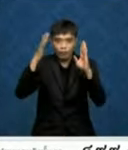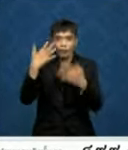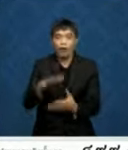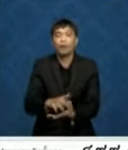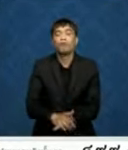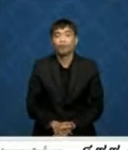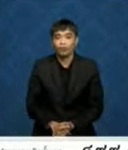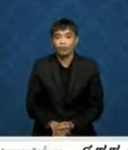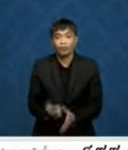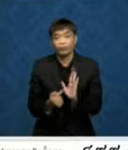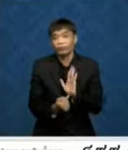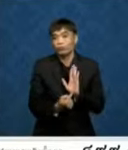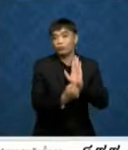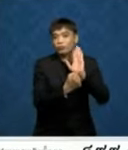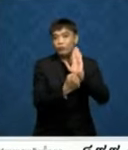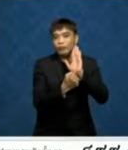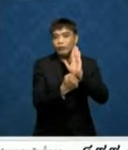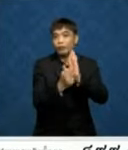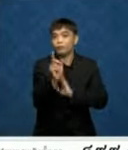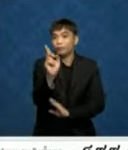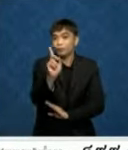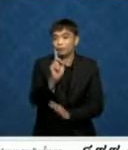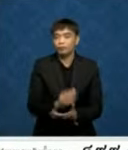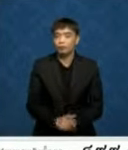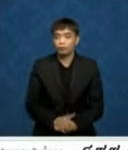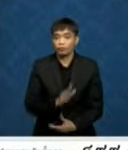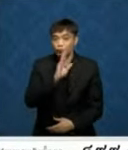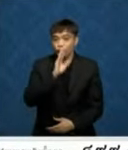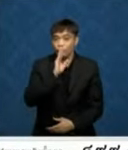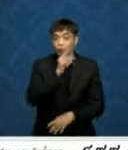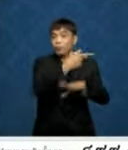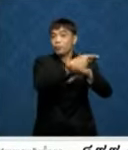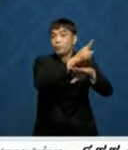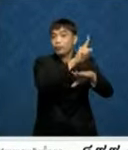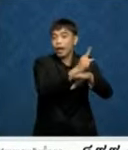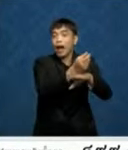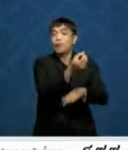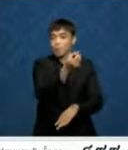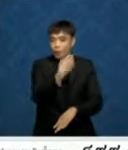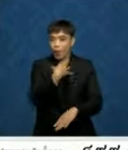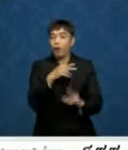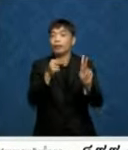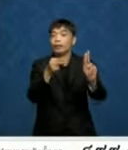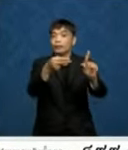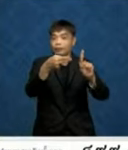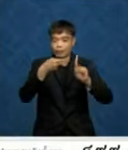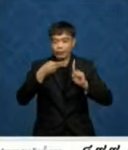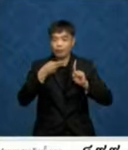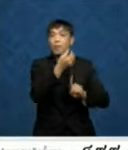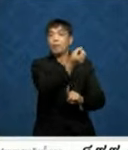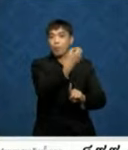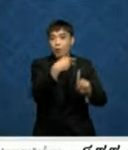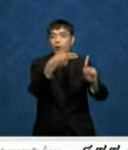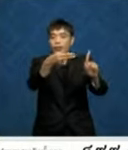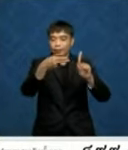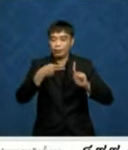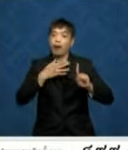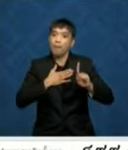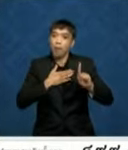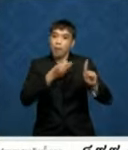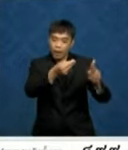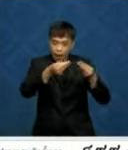ผมยกตัวอย่างง่ายๆเพื่อให้เข้าใจตรงกันครับผมก็คือว่าสมมุติท่านประธานบอกผมว่าท่านประธานจะให้เงินผม 10,000 บาทเนี่ยแล้วแบบนี้เนี่ยมันแป